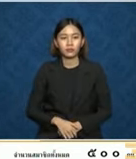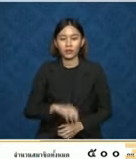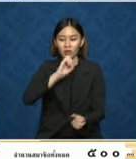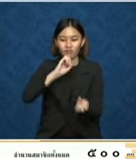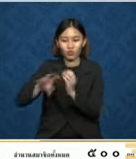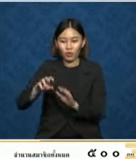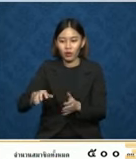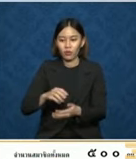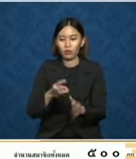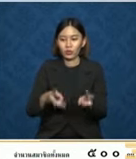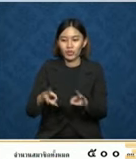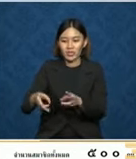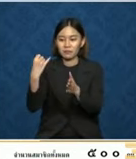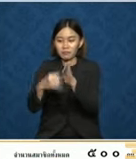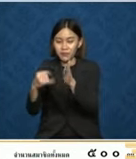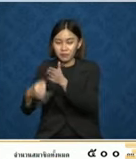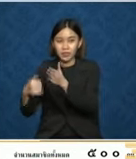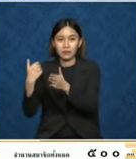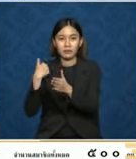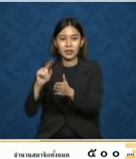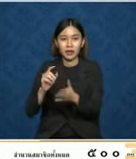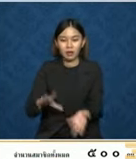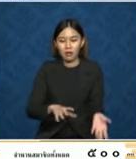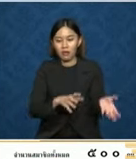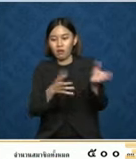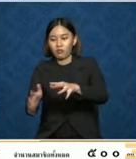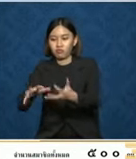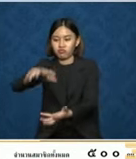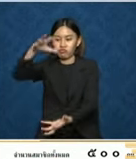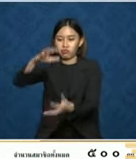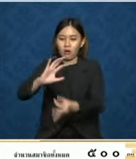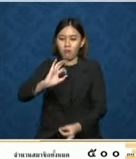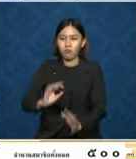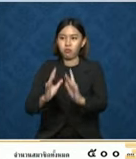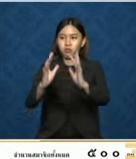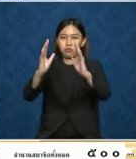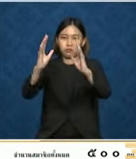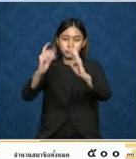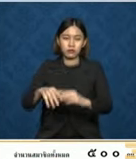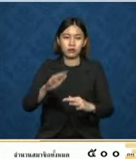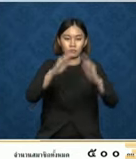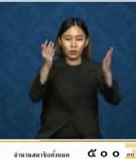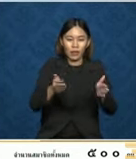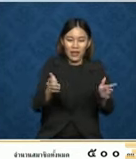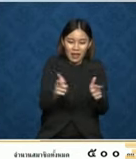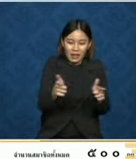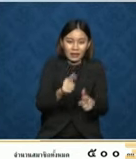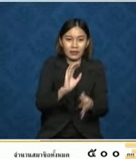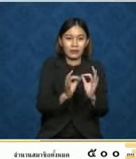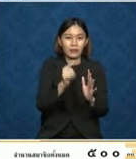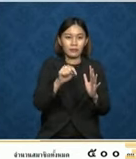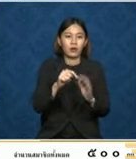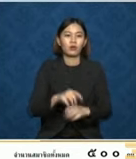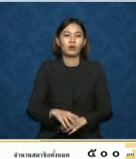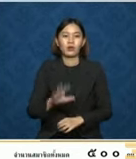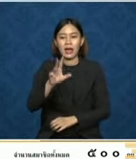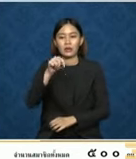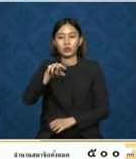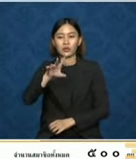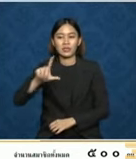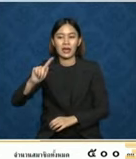ที่ไม่ถูกต้องครับโดยวิธีการเทกองเผากลางแจ้งและเผาในเตาขนาดเล็กปริมาณกว่า 5.4